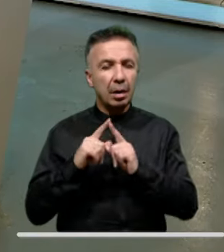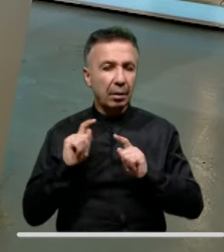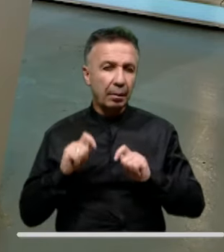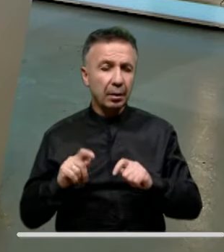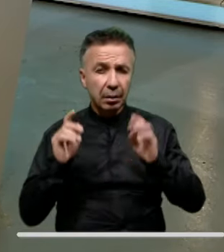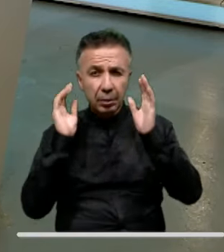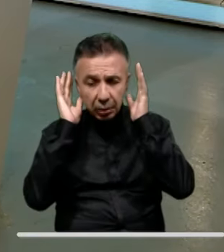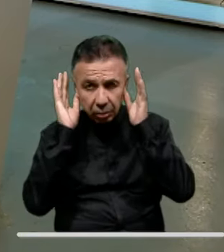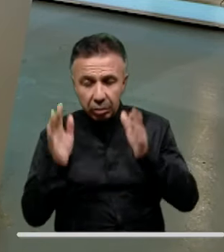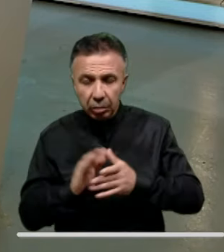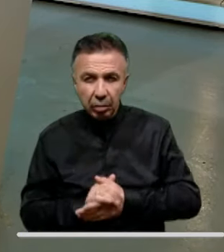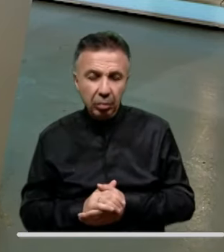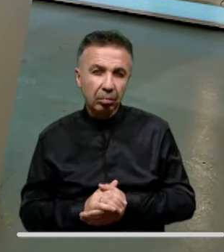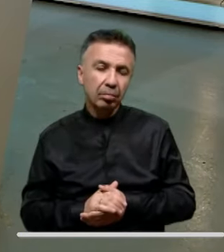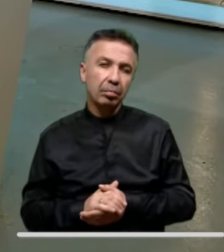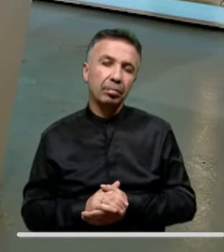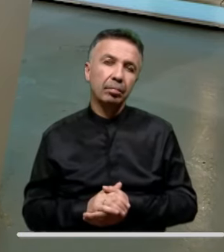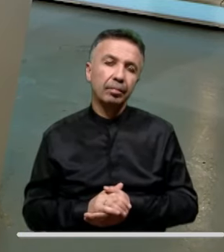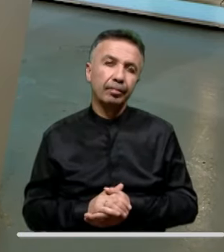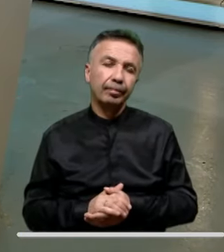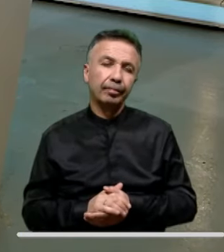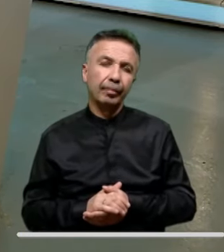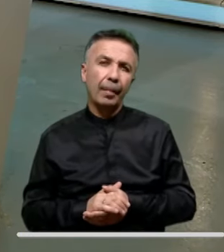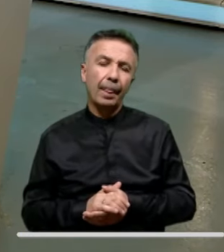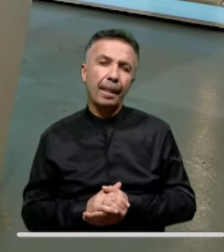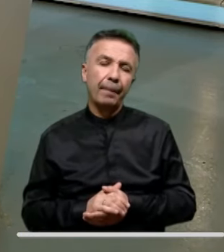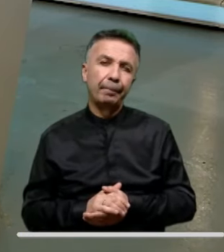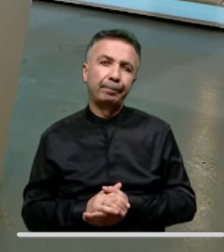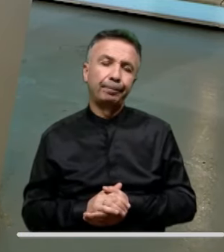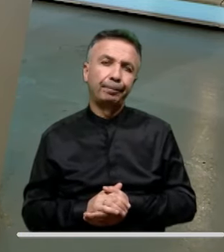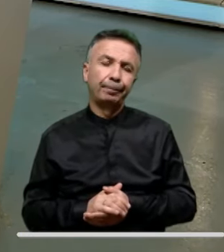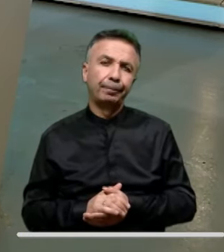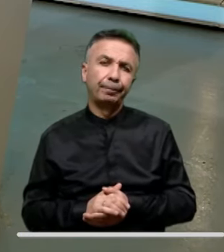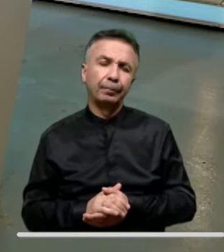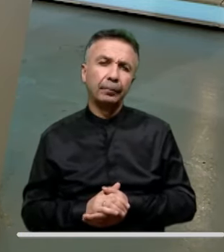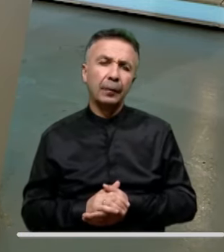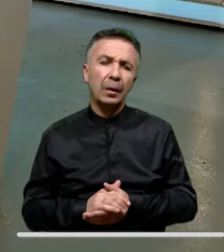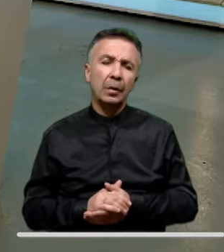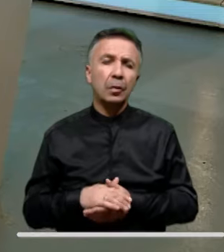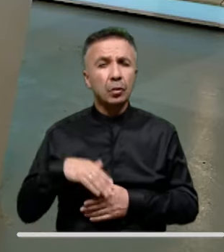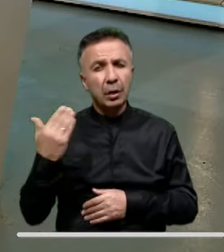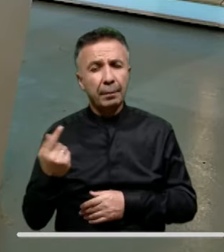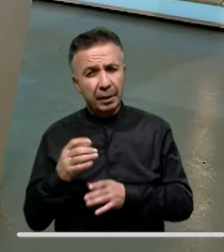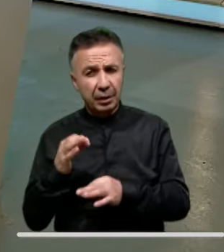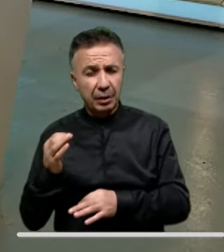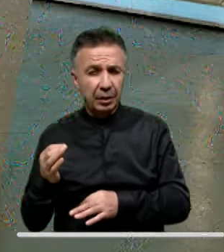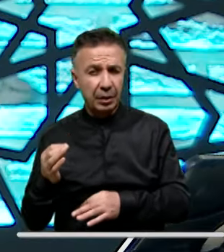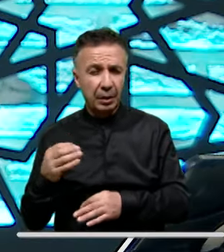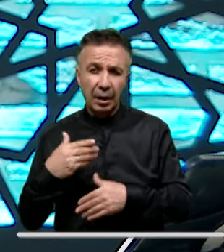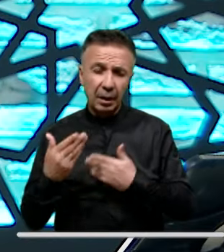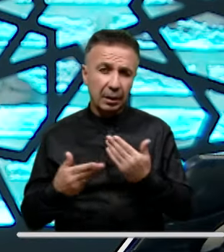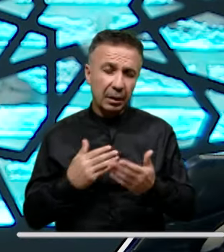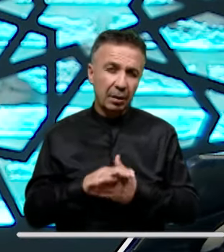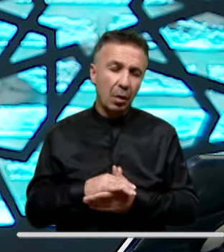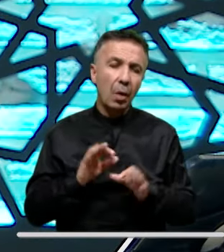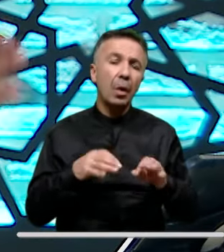namaza durduk. Bunun ilmihaldeki adını söylemiyorum, uygulamayı anlattık böyle. Sonra birisi bize anlatırken dediler ki